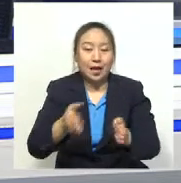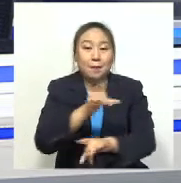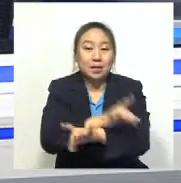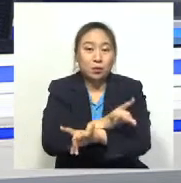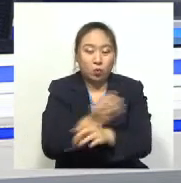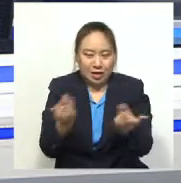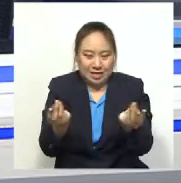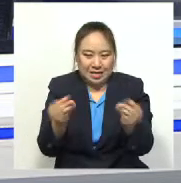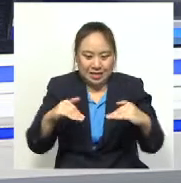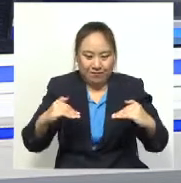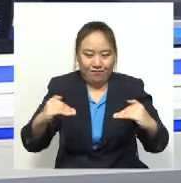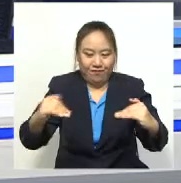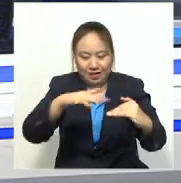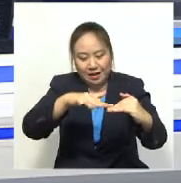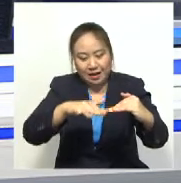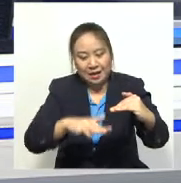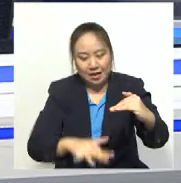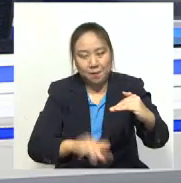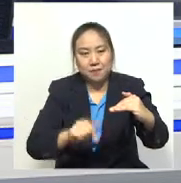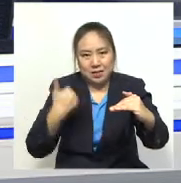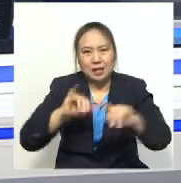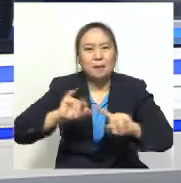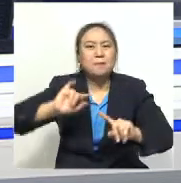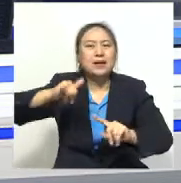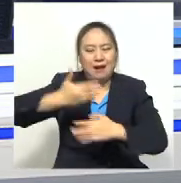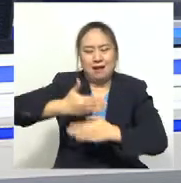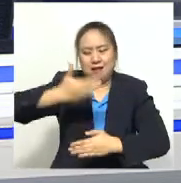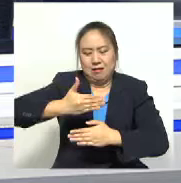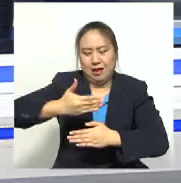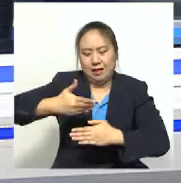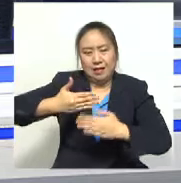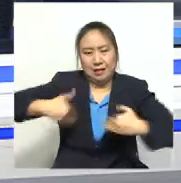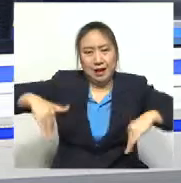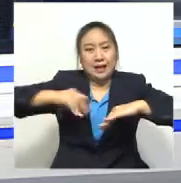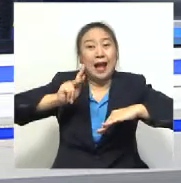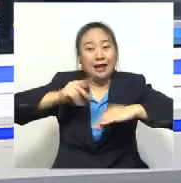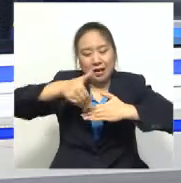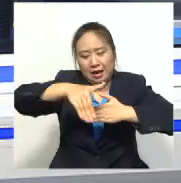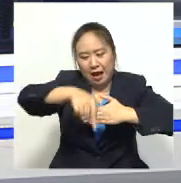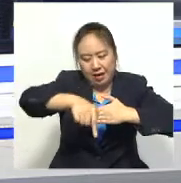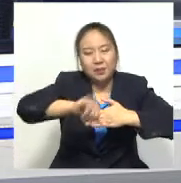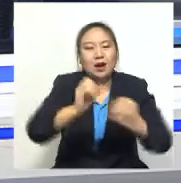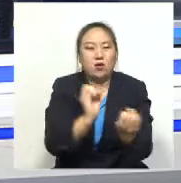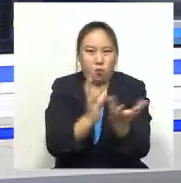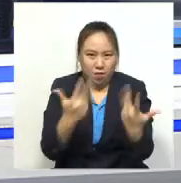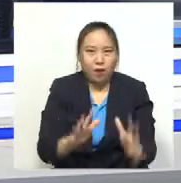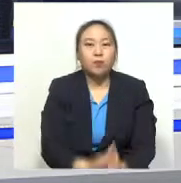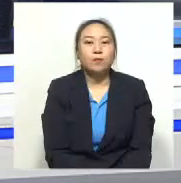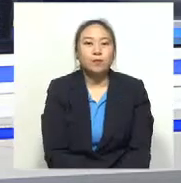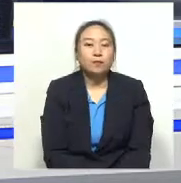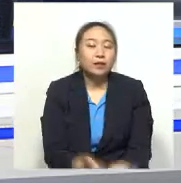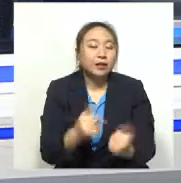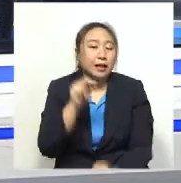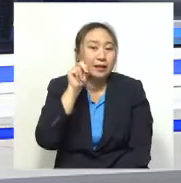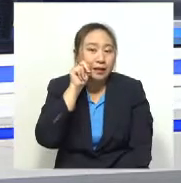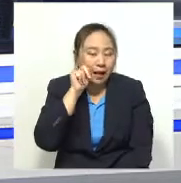ดยังต่ำกว่าตลิ่งอยู่ยกเว้นท้ายเขื่อนแก่งกระจานที่อาจจะได้รับผลกระทบไปแล้วนะคะ ใช่ค่ะแต่ยังไงก็ตามตอนนี้แน่นอนระดับน้ำในแต่ละพื้น